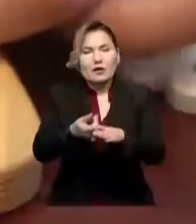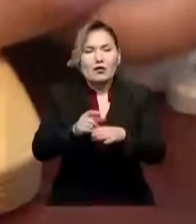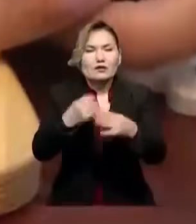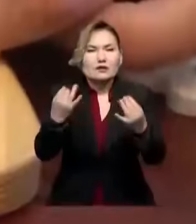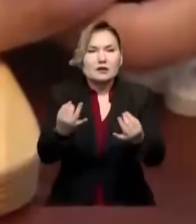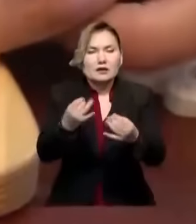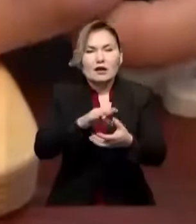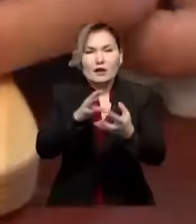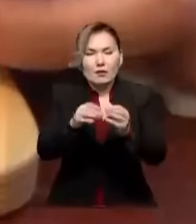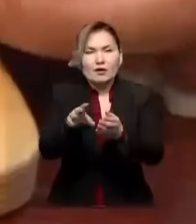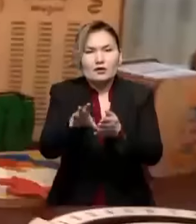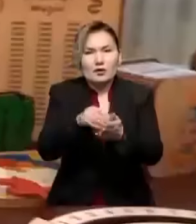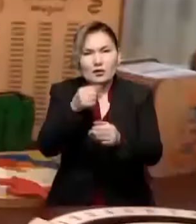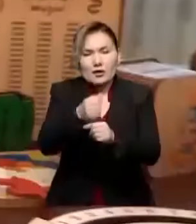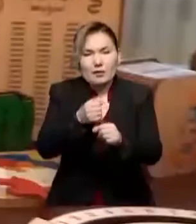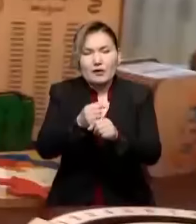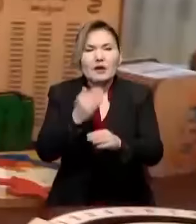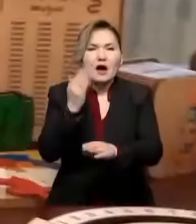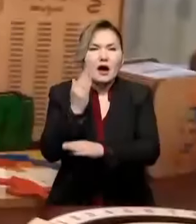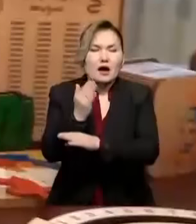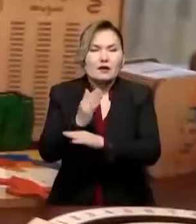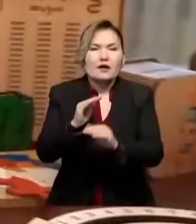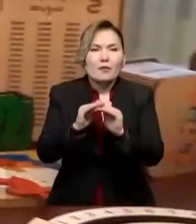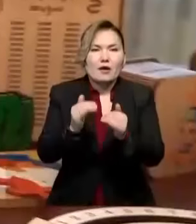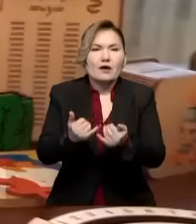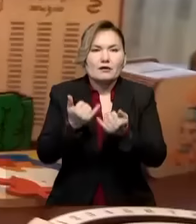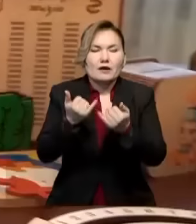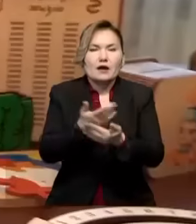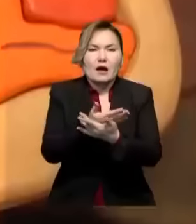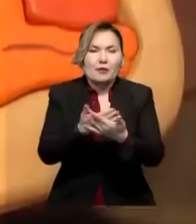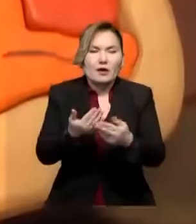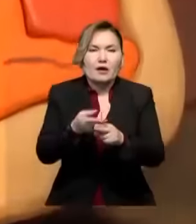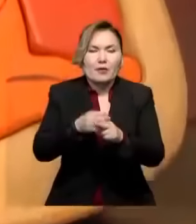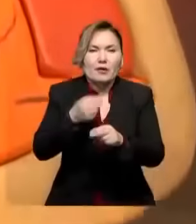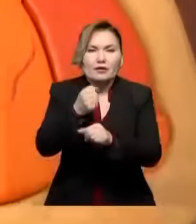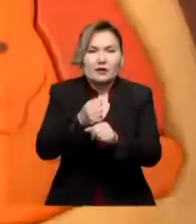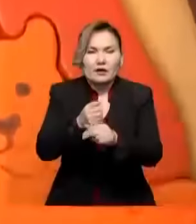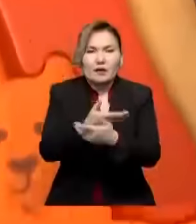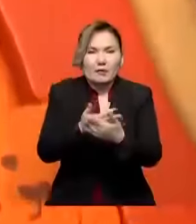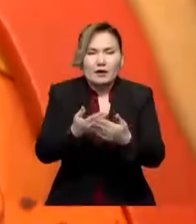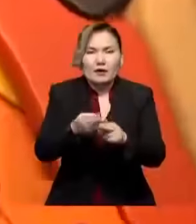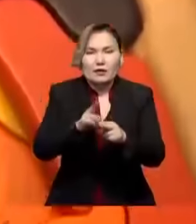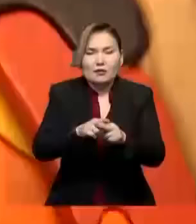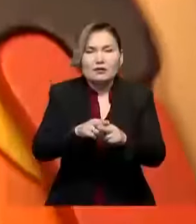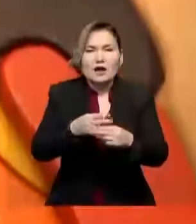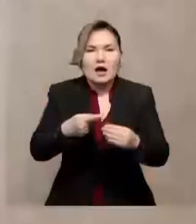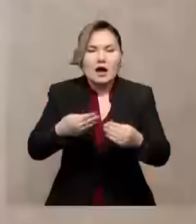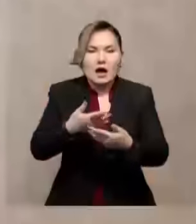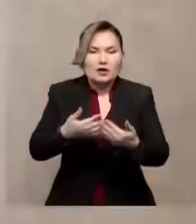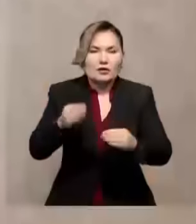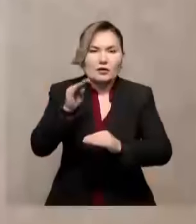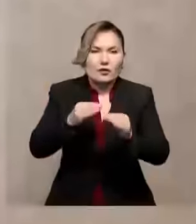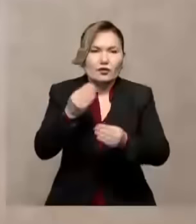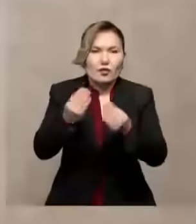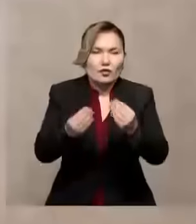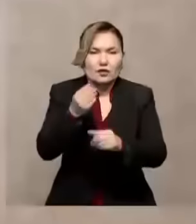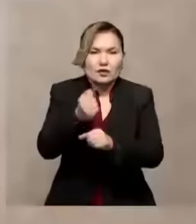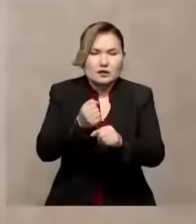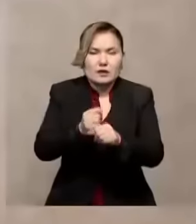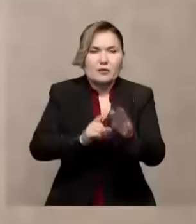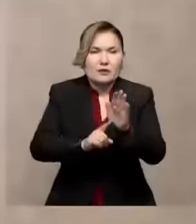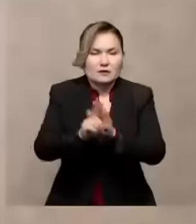кейін хоббиге айналды. Сөйтіп ағаштан бүлдіршіндерге арнап, құрастырылмалы суреттері бар дүниелер жасай бастады. Жатып тұрып, былай